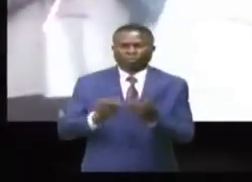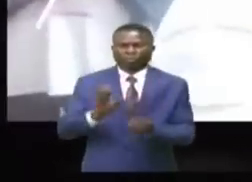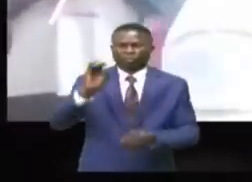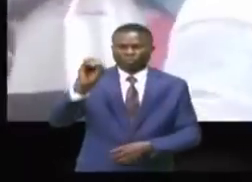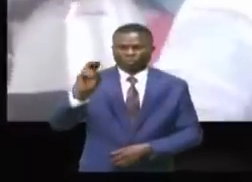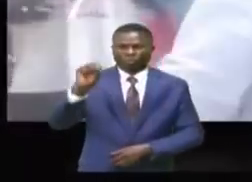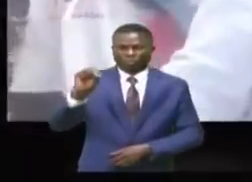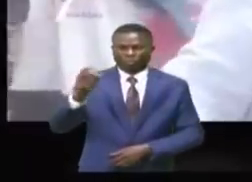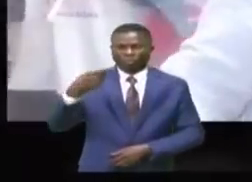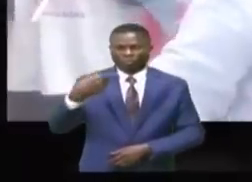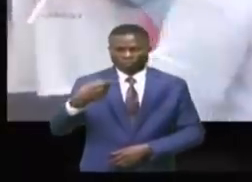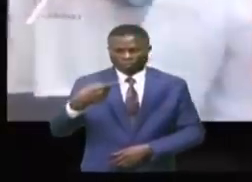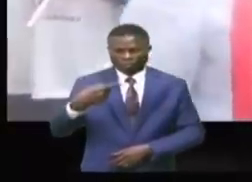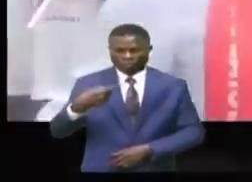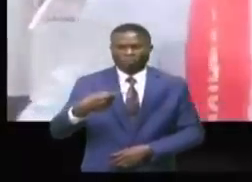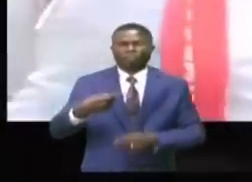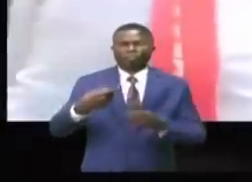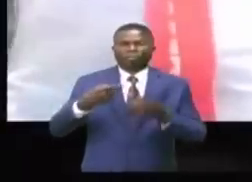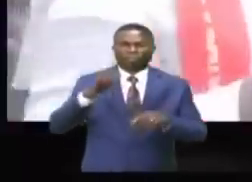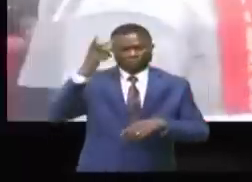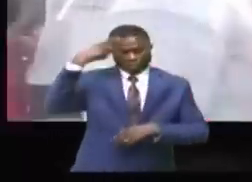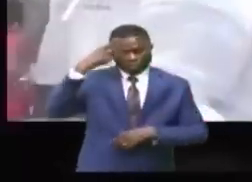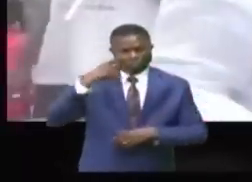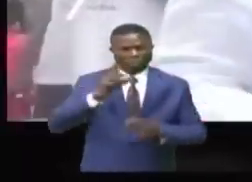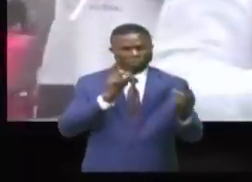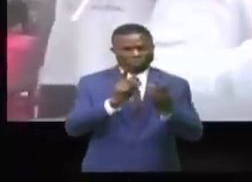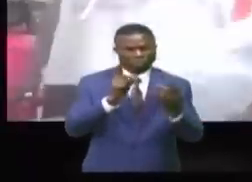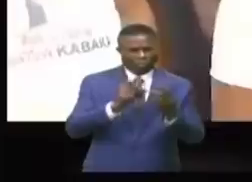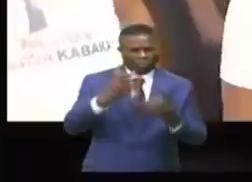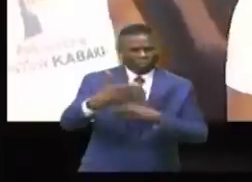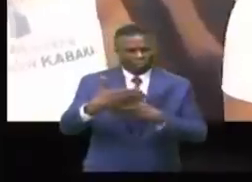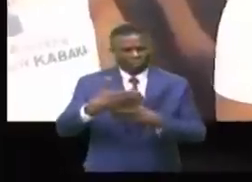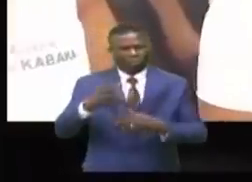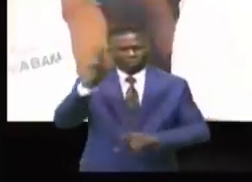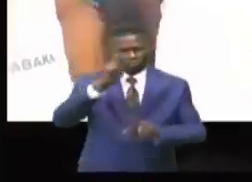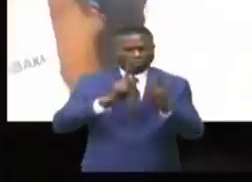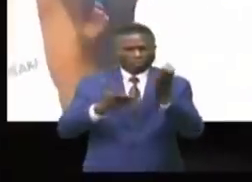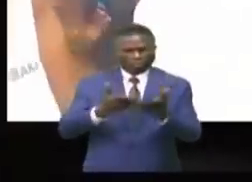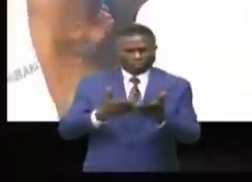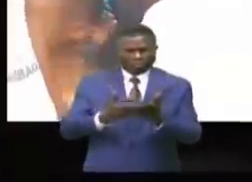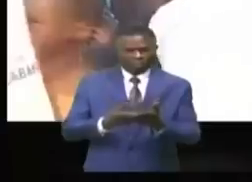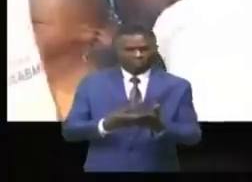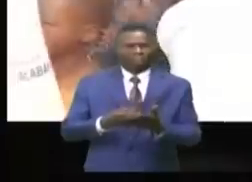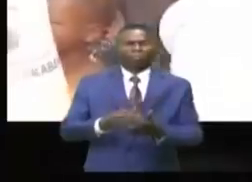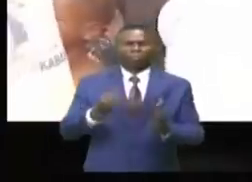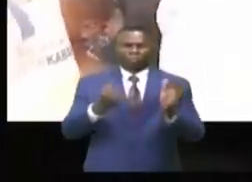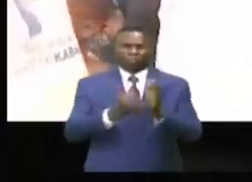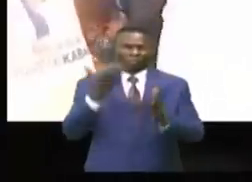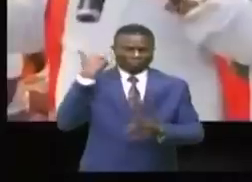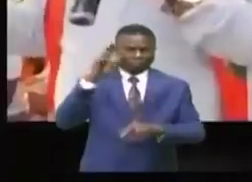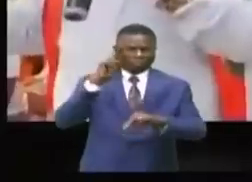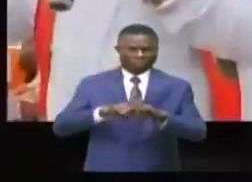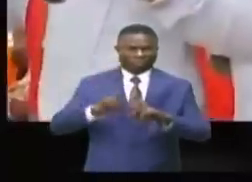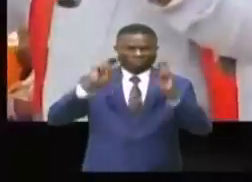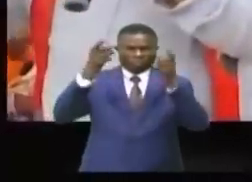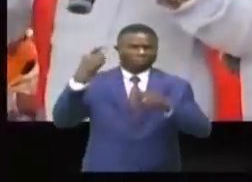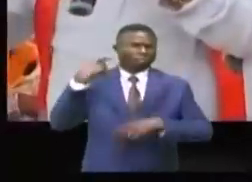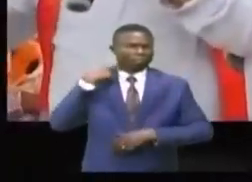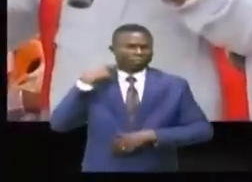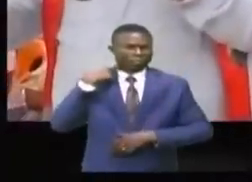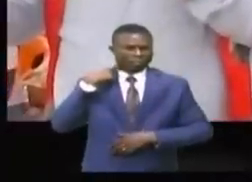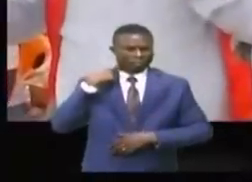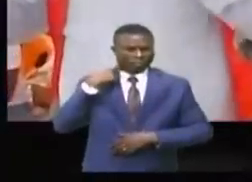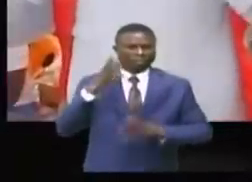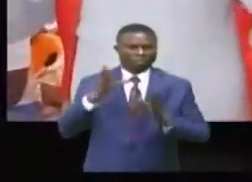Kabaka Kwetukwenda, a dans sa politique de proximité avec sa population passé son week-end comme d'habitude à Kenge où il a communié avec